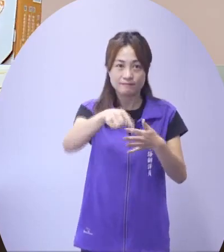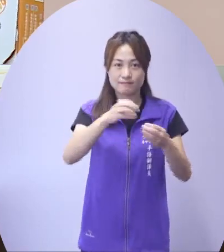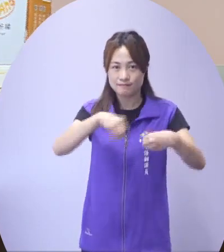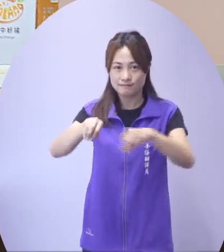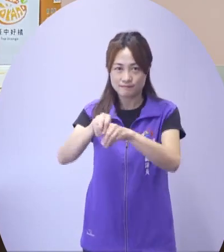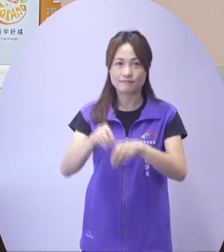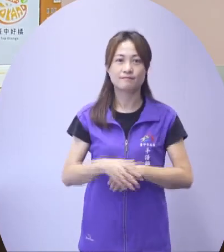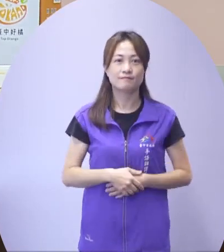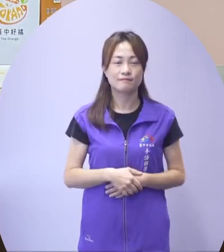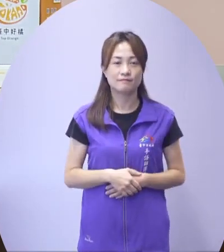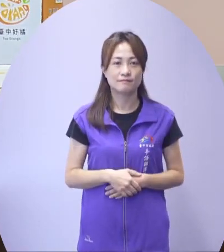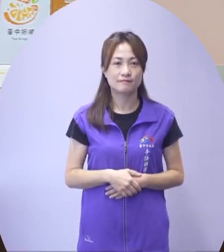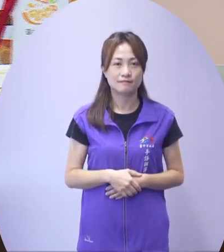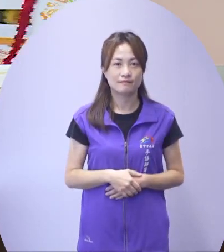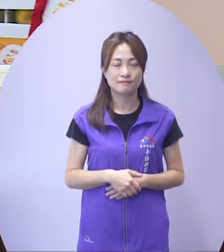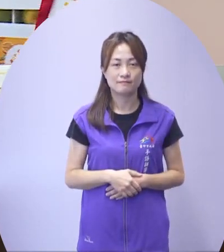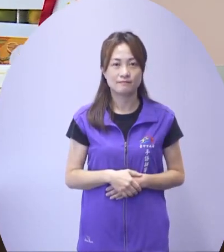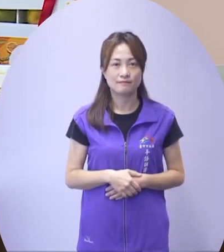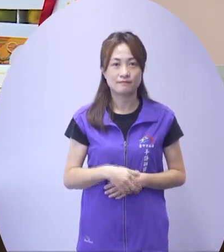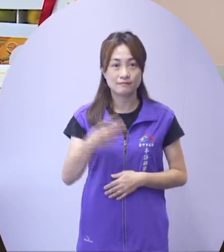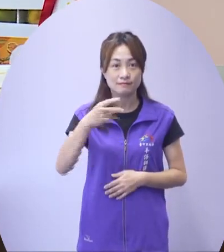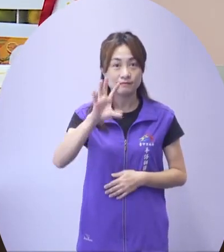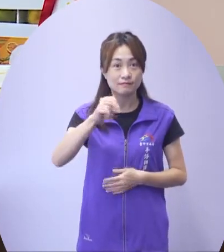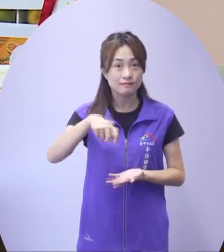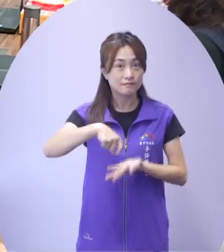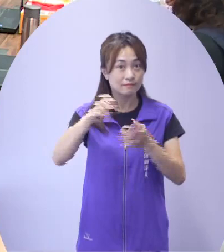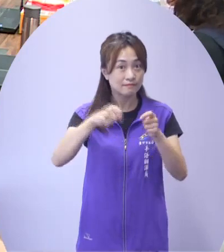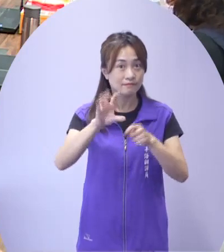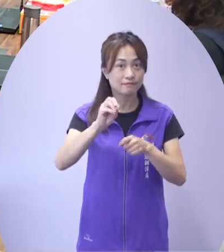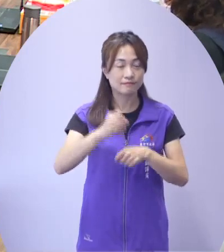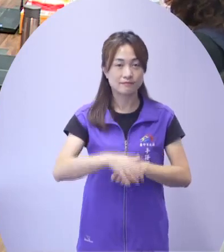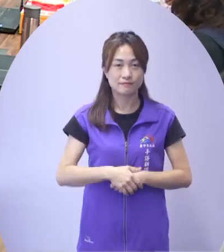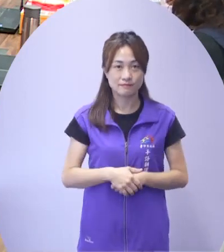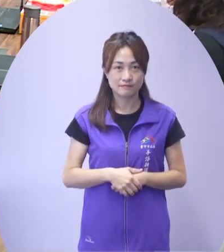在请问还有没有要做这个提案？